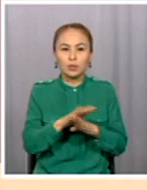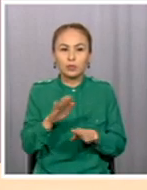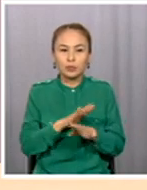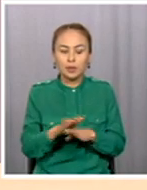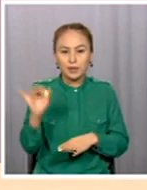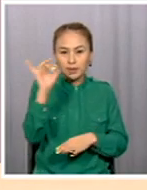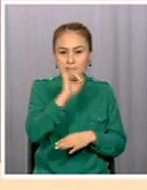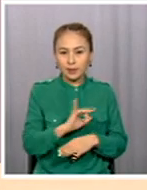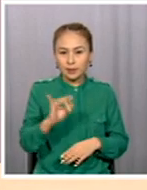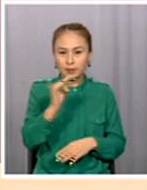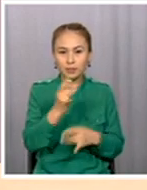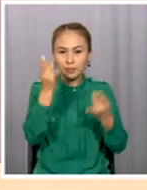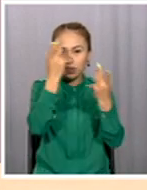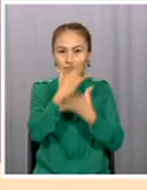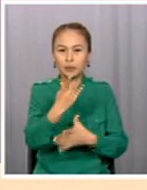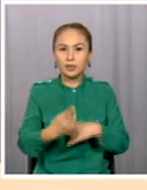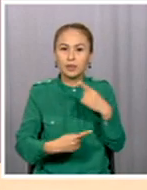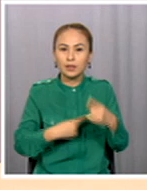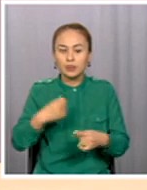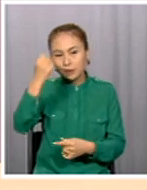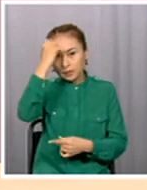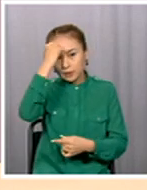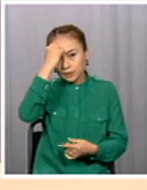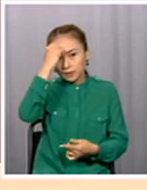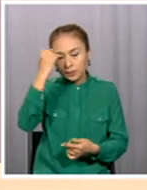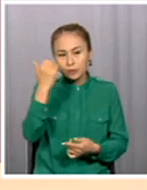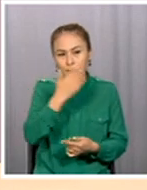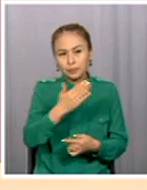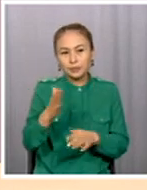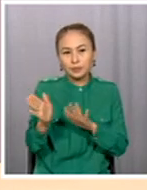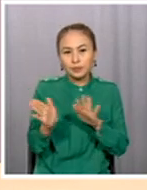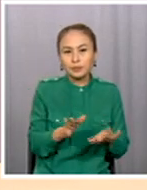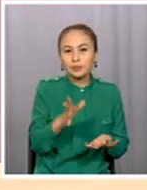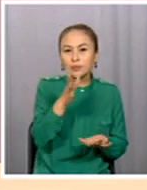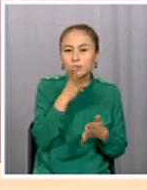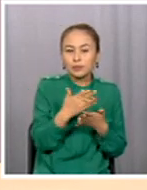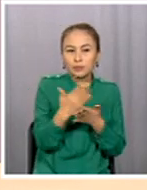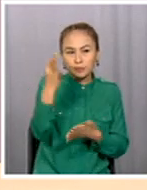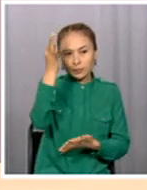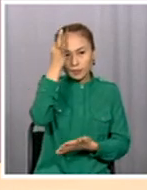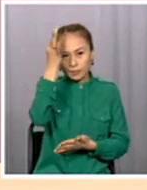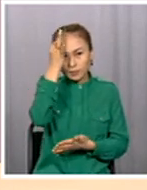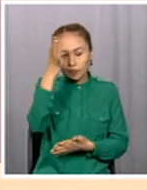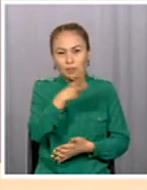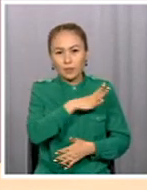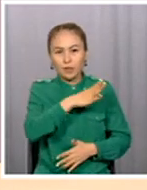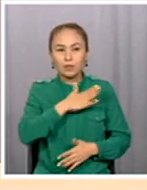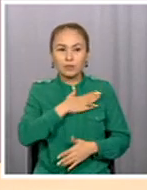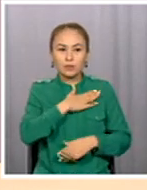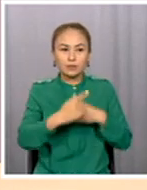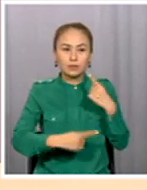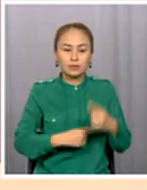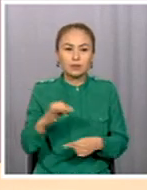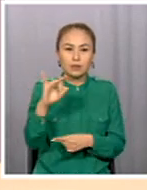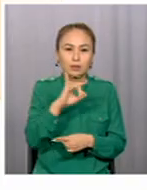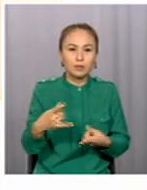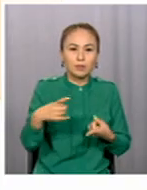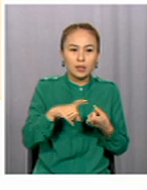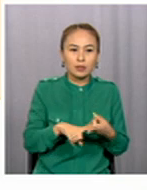тарихи және мәдени ескерткіштер. Олар өткен ғасырлардан сыр шертіп, бізді тарихымызбен байланыстырып